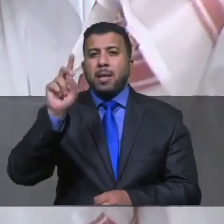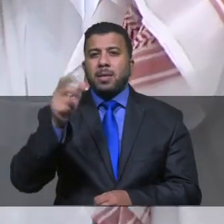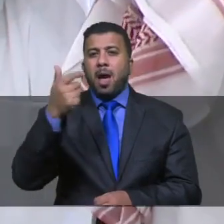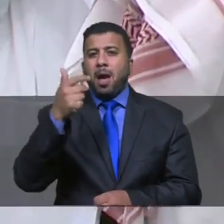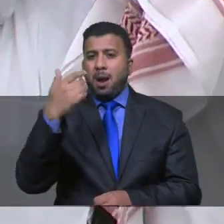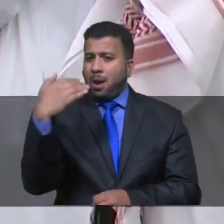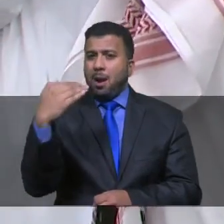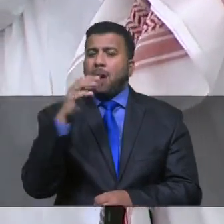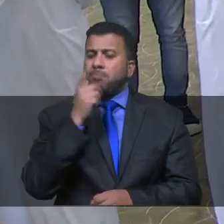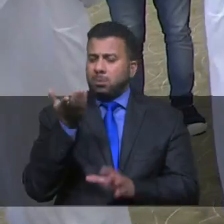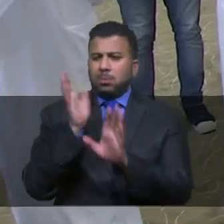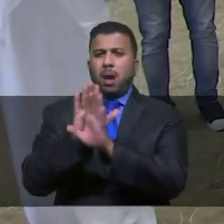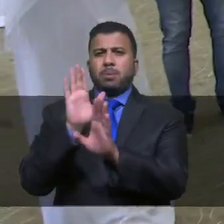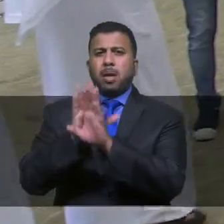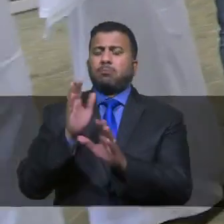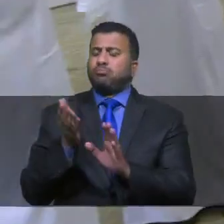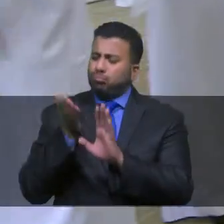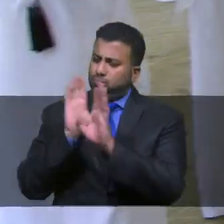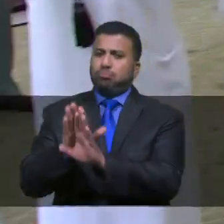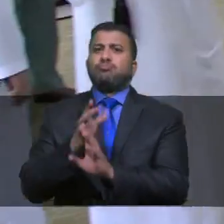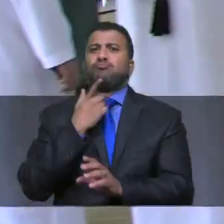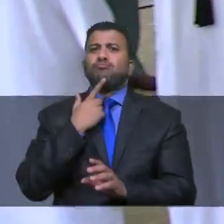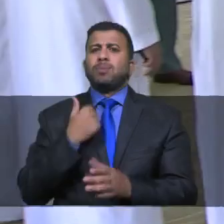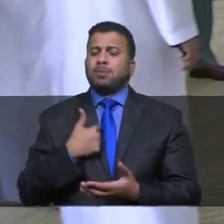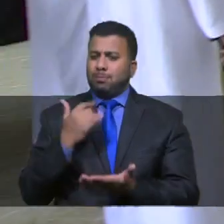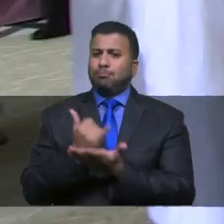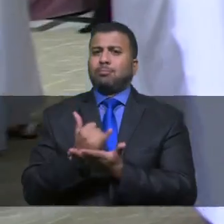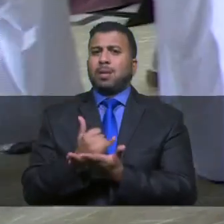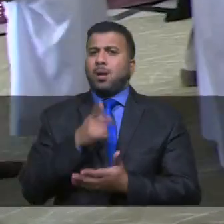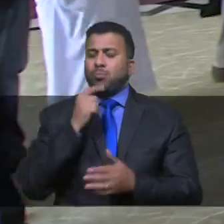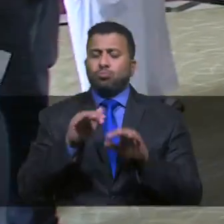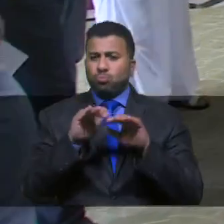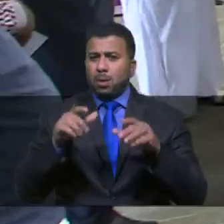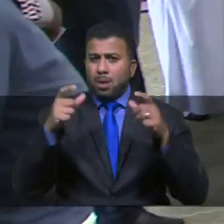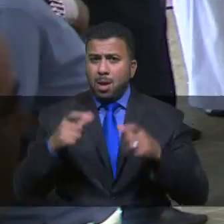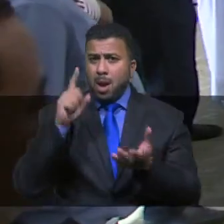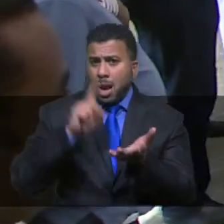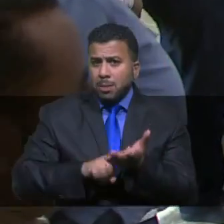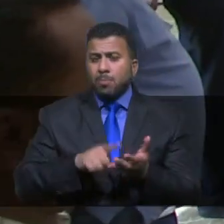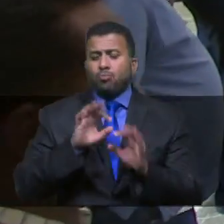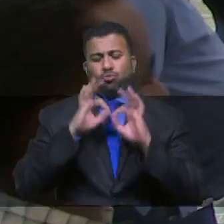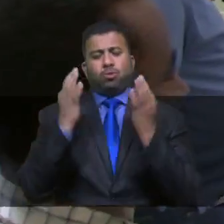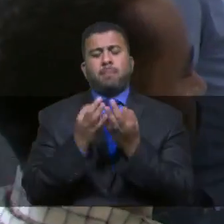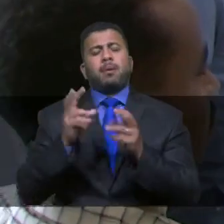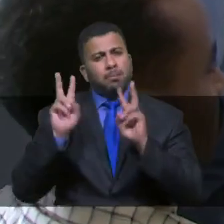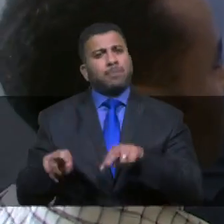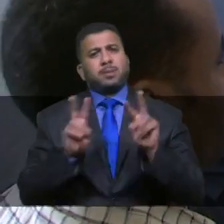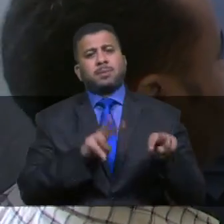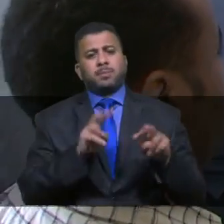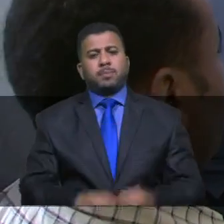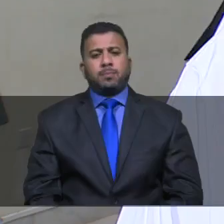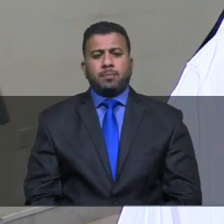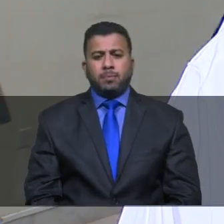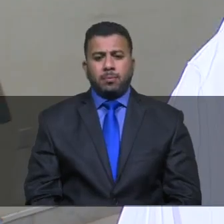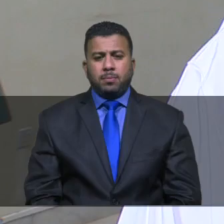كافة أشكال الدعم والمساندة للحملة على المستوى الرسمي والمجتمعي أيضاً. هاي طال عمرك